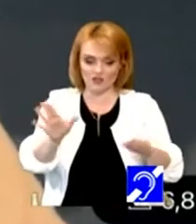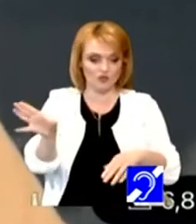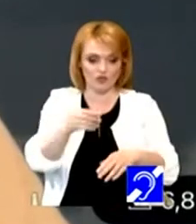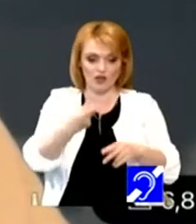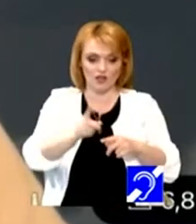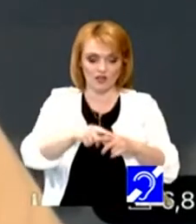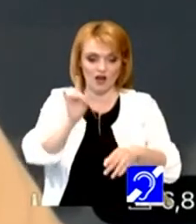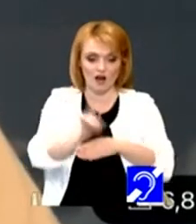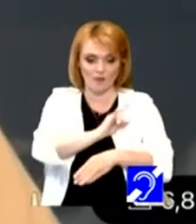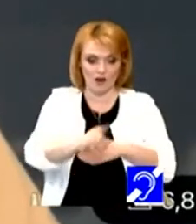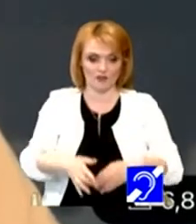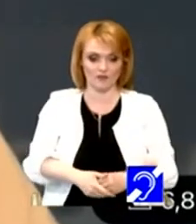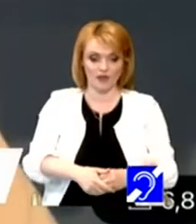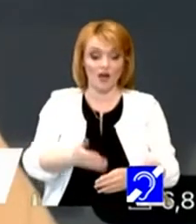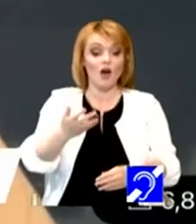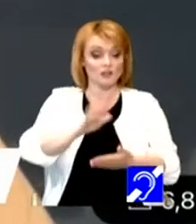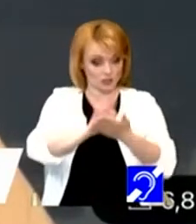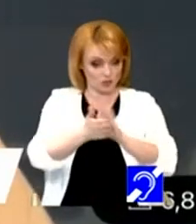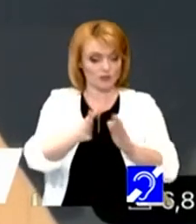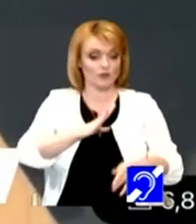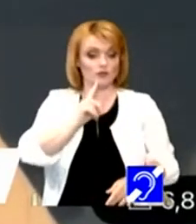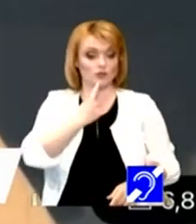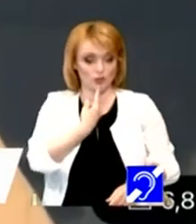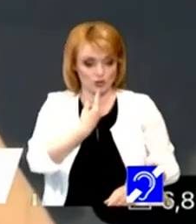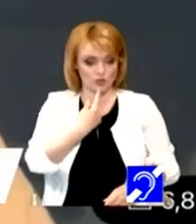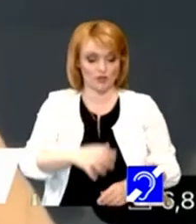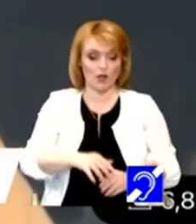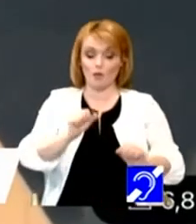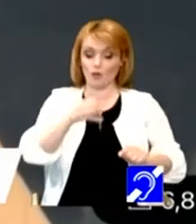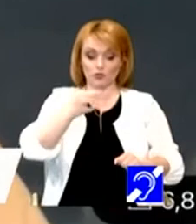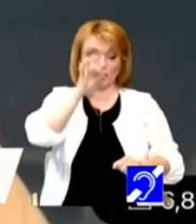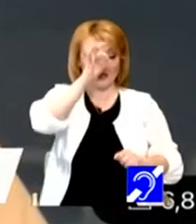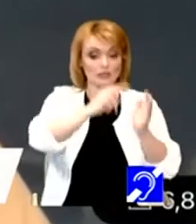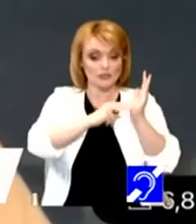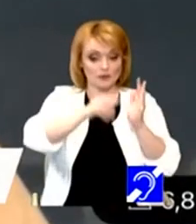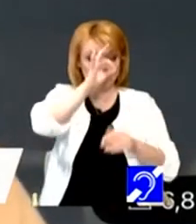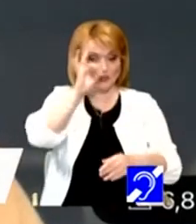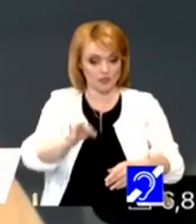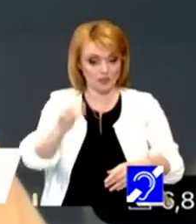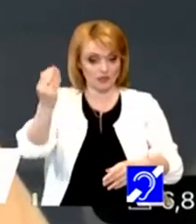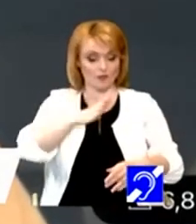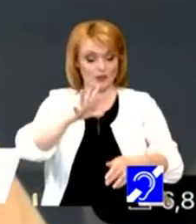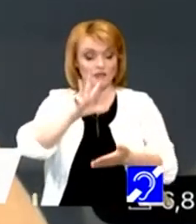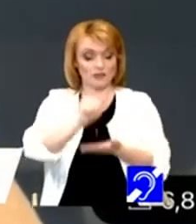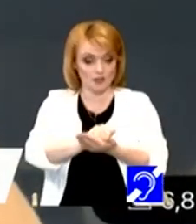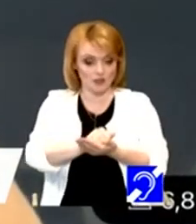якщо раніше була важка ситуація і відсоток був десь